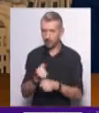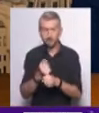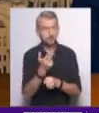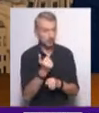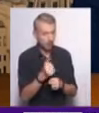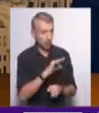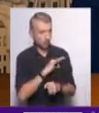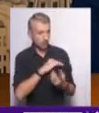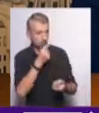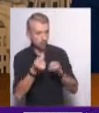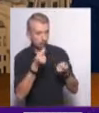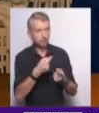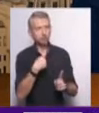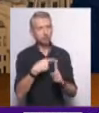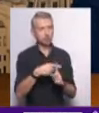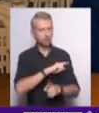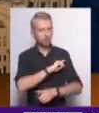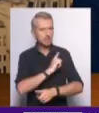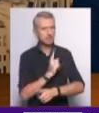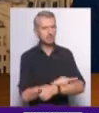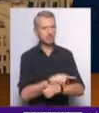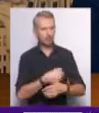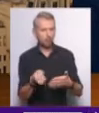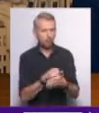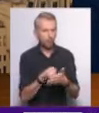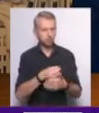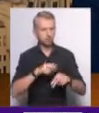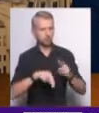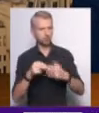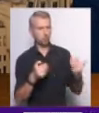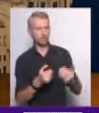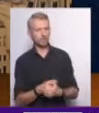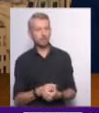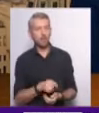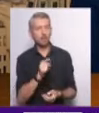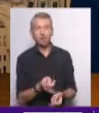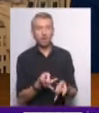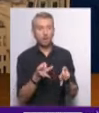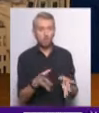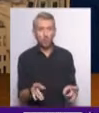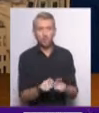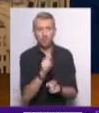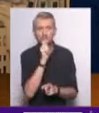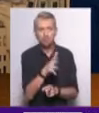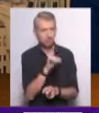дуже, я ж повторююсь, дуже сильне лобі забудовників, які просто так не будуть віддавати вільні земельні ділянки, на яких